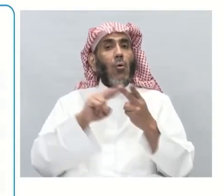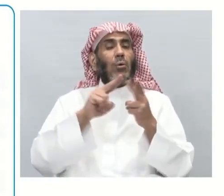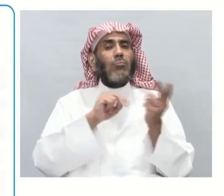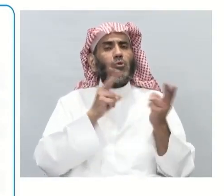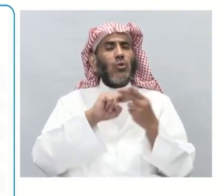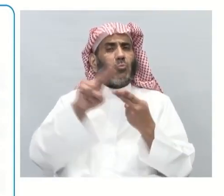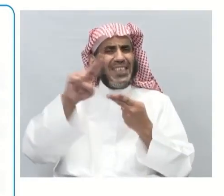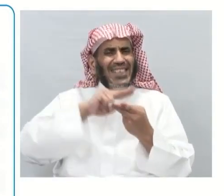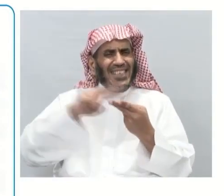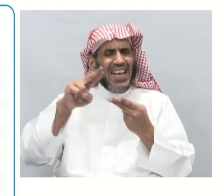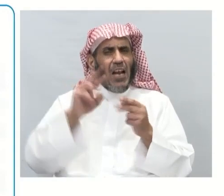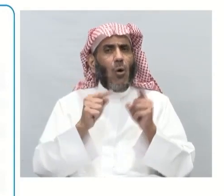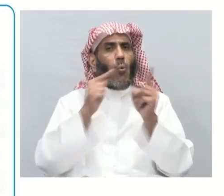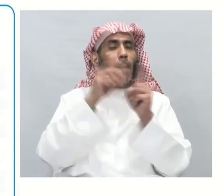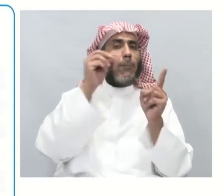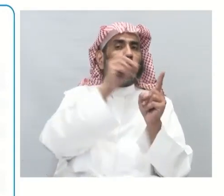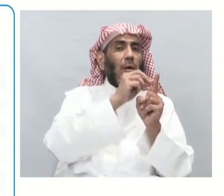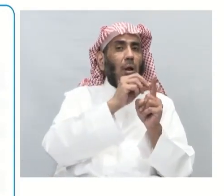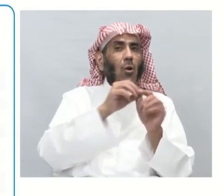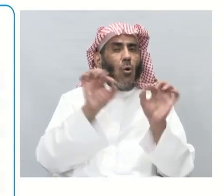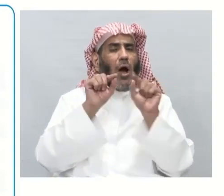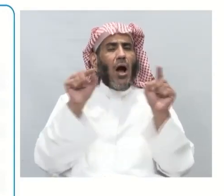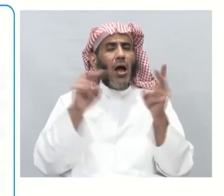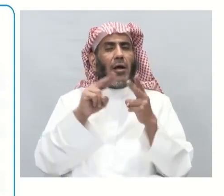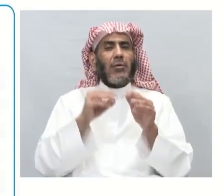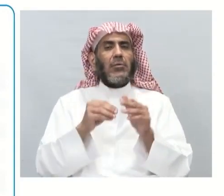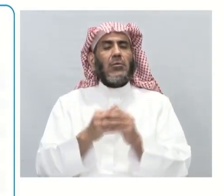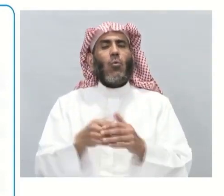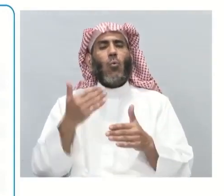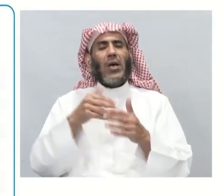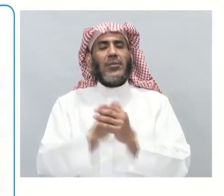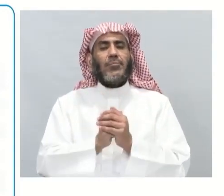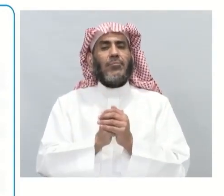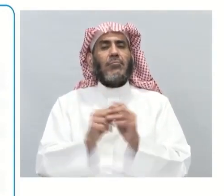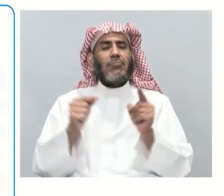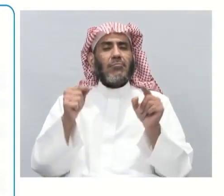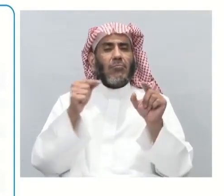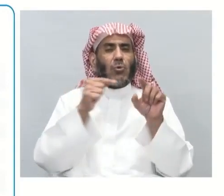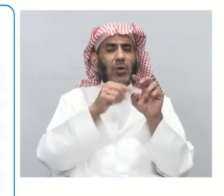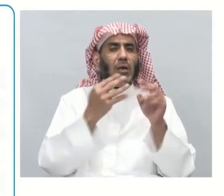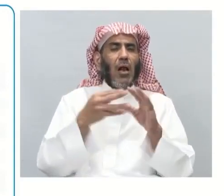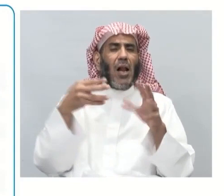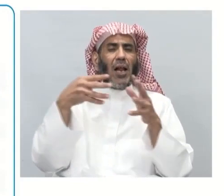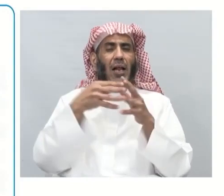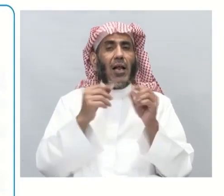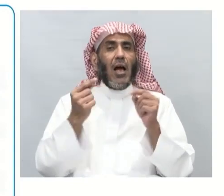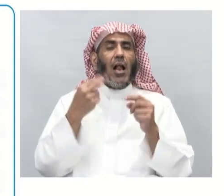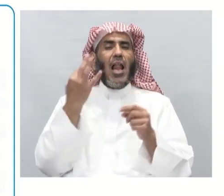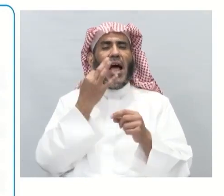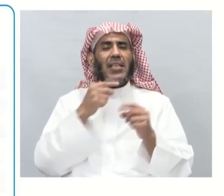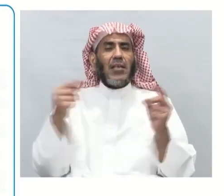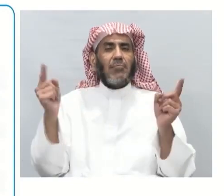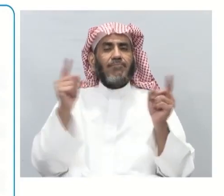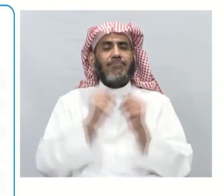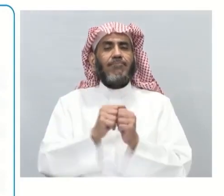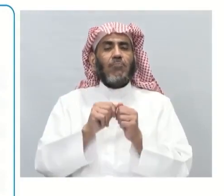قناه توصل هذه او قناه اتصال توصل من خلالها انت او يمر من خلالها الحديث واشار هنا للمؤثرات